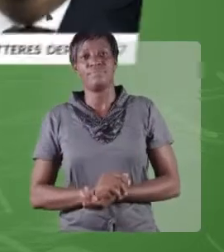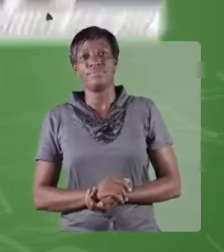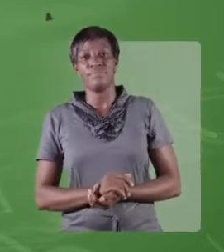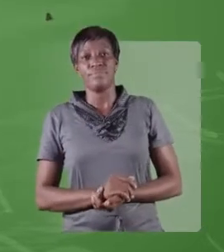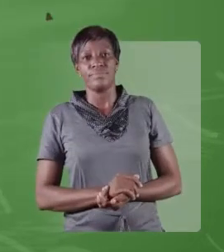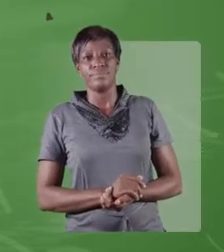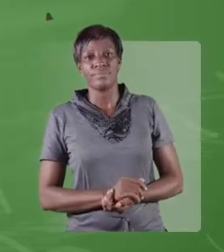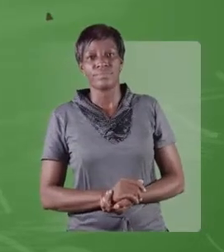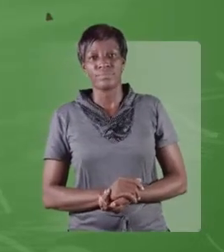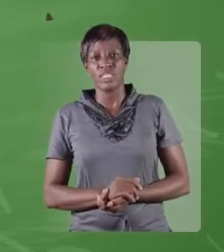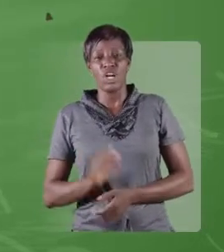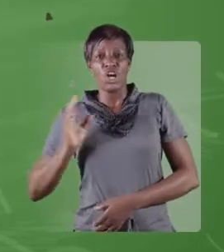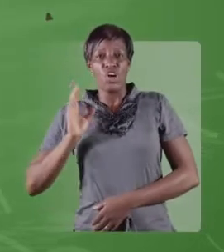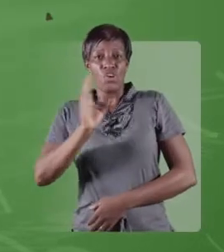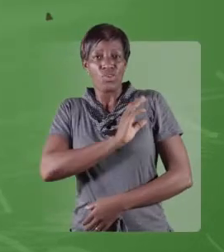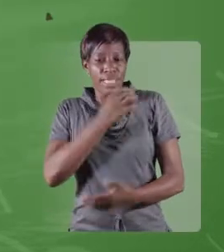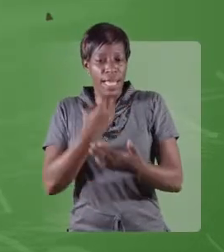Le Conseil économique et social,